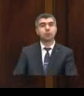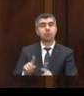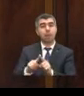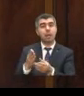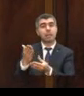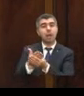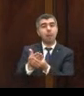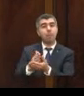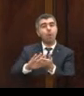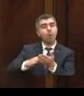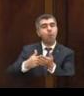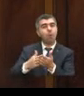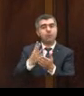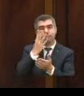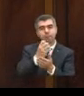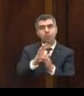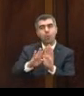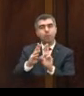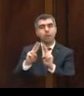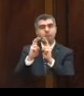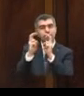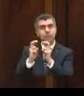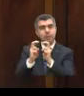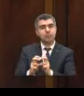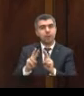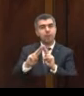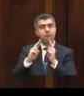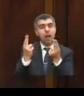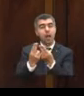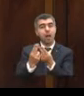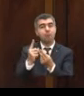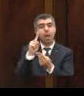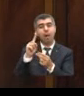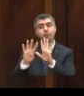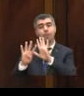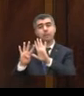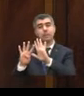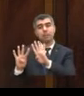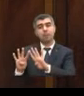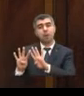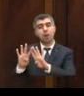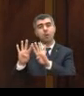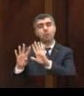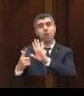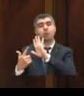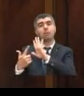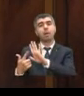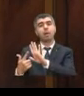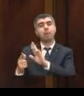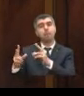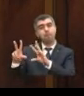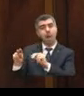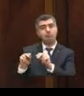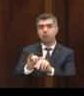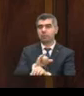أخطر انكماش اقتصادي عالمي منذ 1870، لأن الخسائر طالت الدول